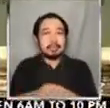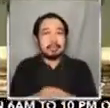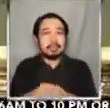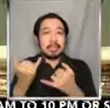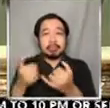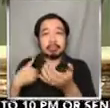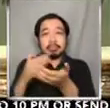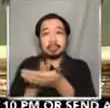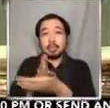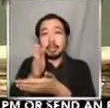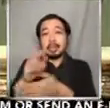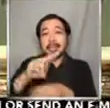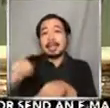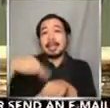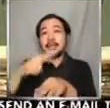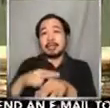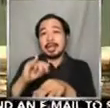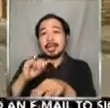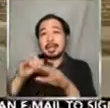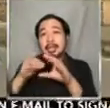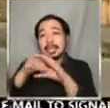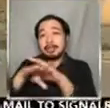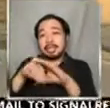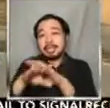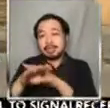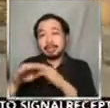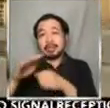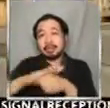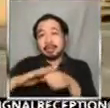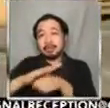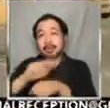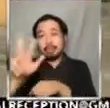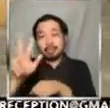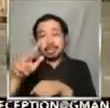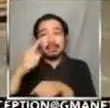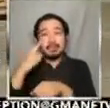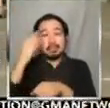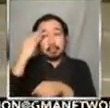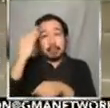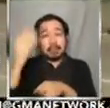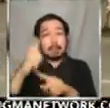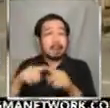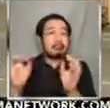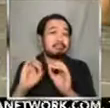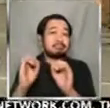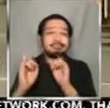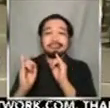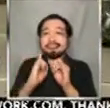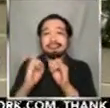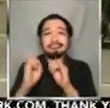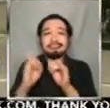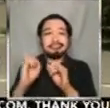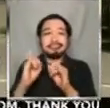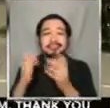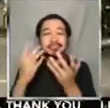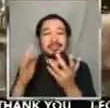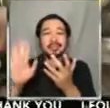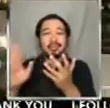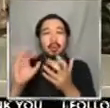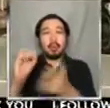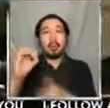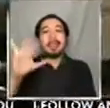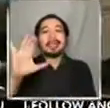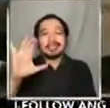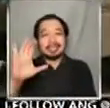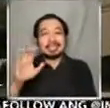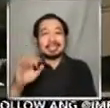Irrigation Administration Region 3 sa San Rafael, Bulacan. Pero hindi na nagbigay ng pahayag sa harap ng kamera ang OIC ng Bustos Dam na si Ginoong